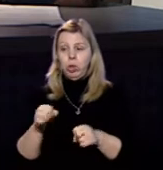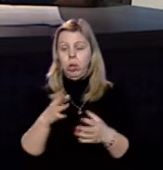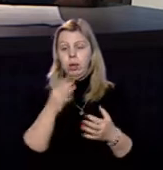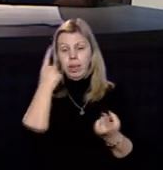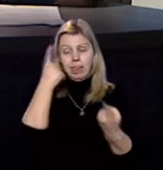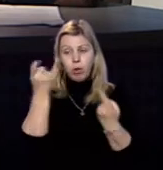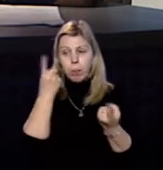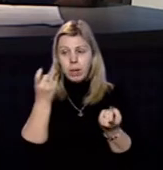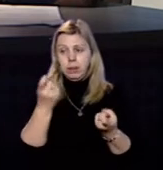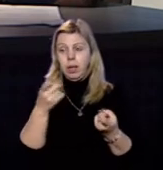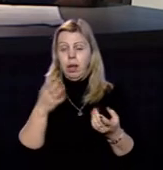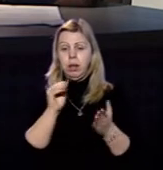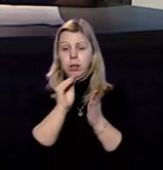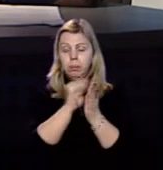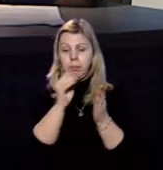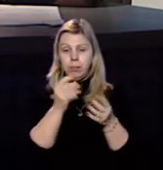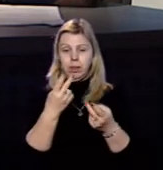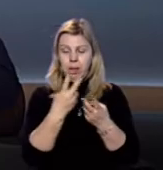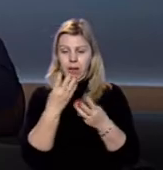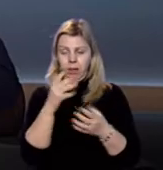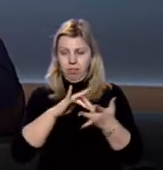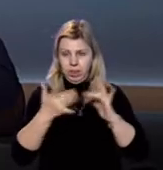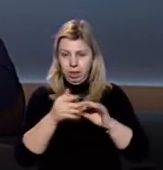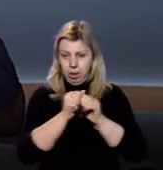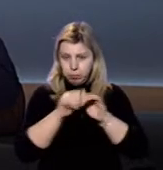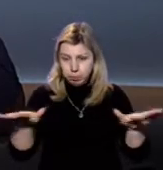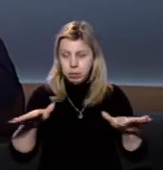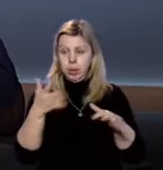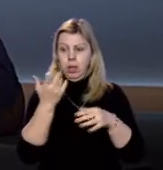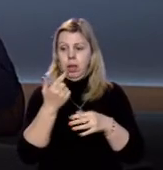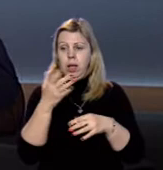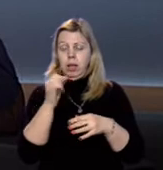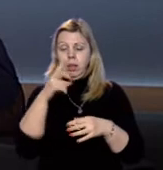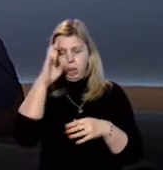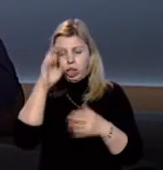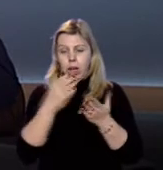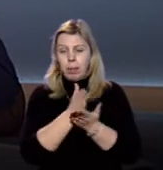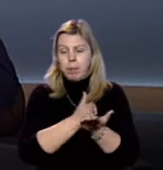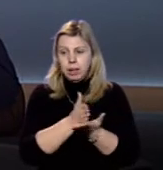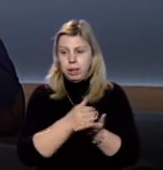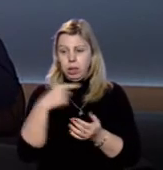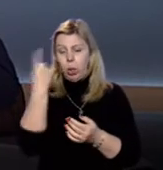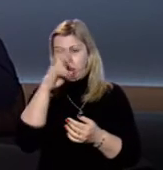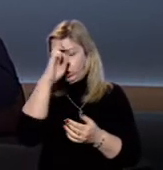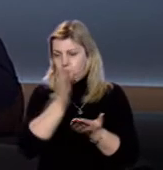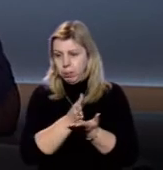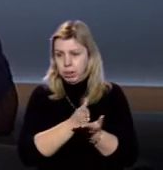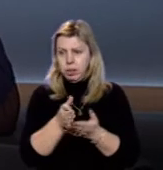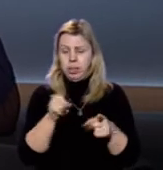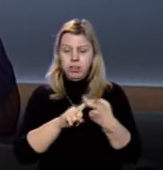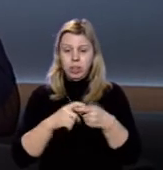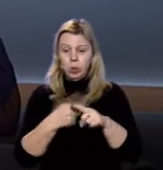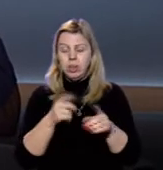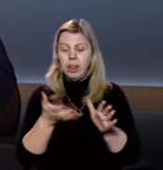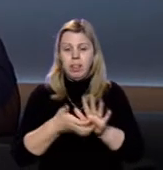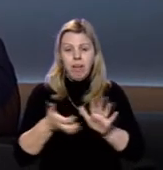відповідна інформація розміщалася і на веб-сторінках органів соціального захисту населення, райдержадміністрації, облдержадміністрації. Однак у зв'язку з